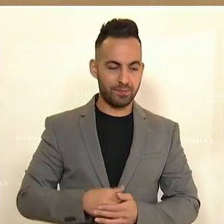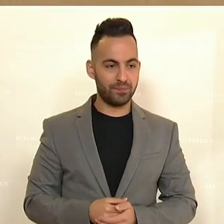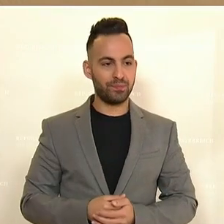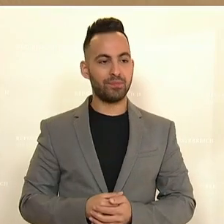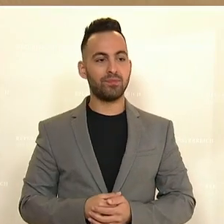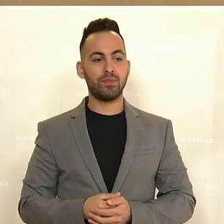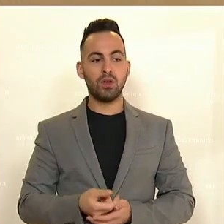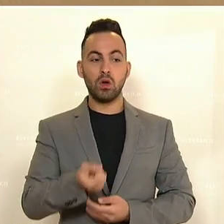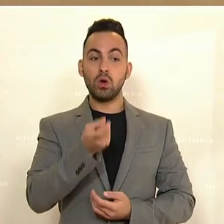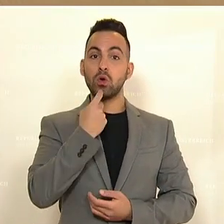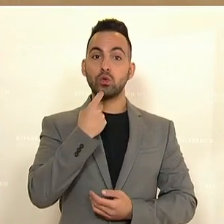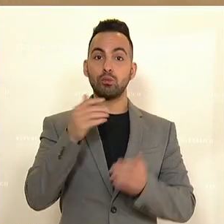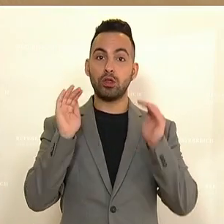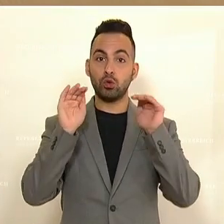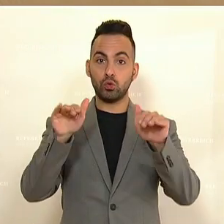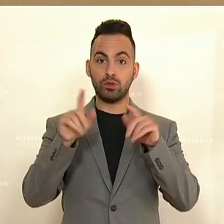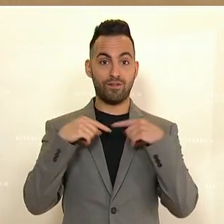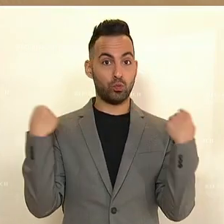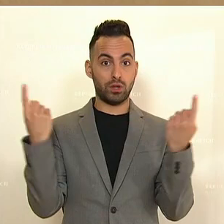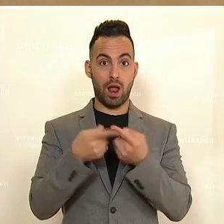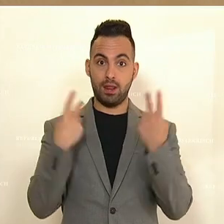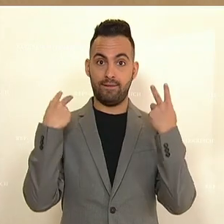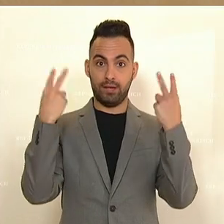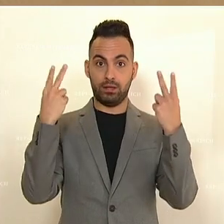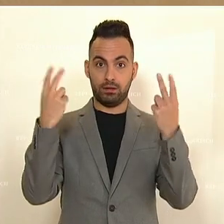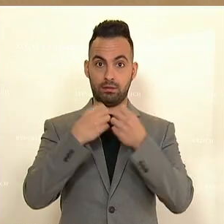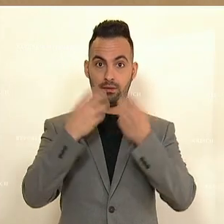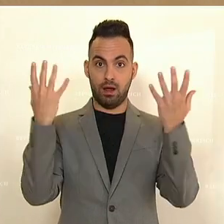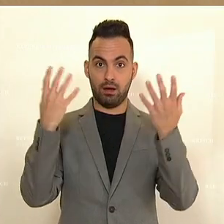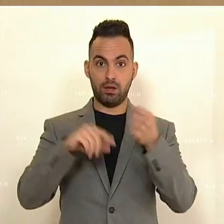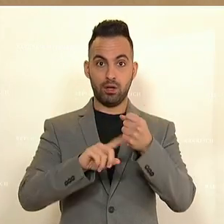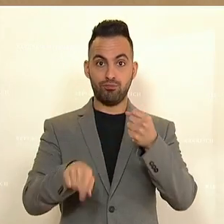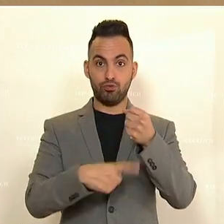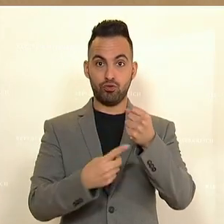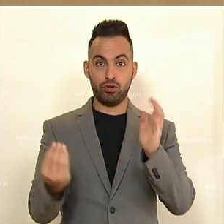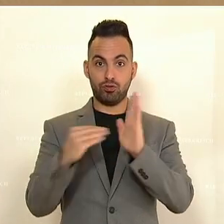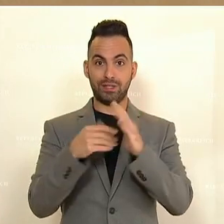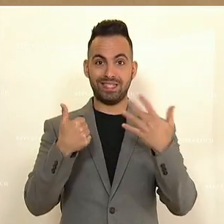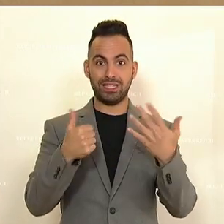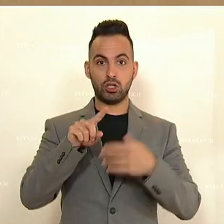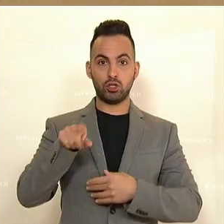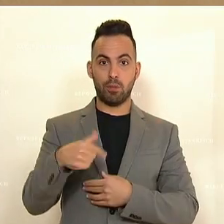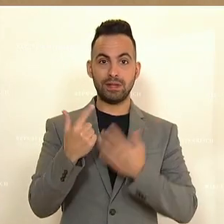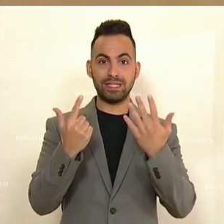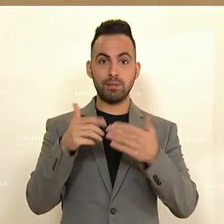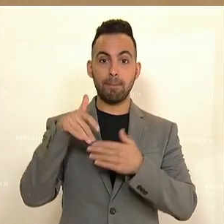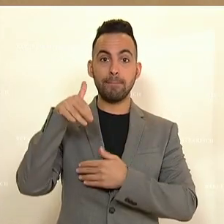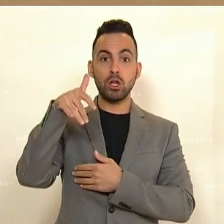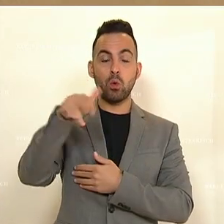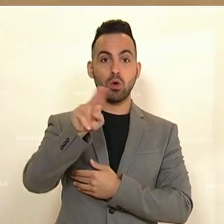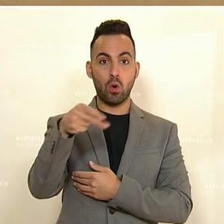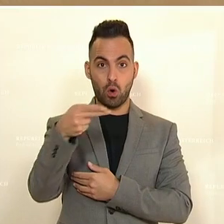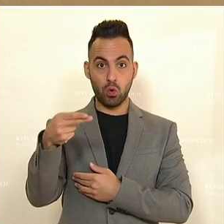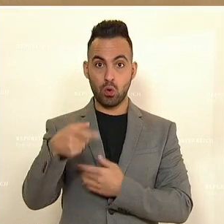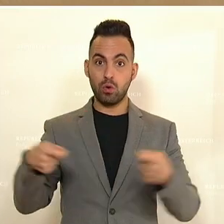Konsumentenschutz ist uns allen wichtig und dafür gibt es im Budget 6,7 Millionen Euro. 6,7 Millionen